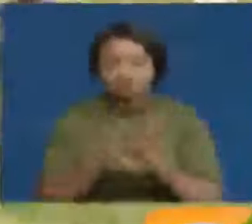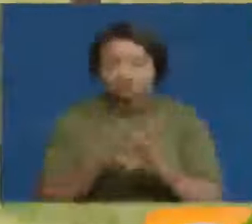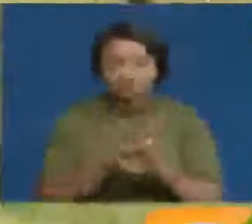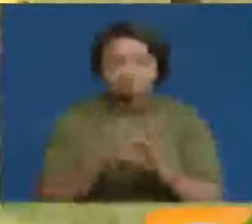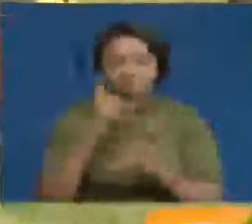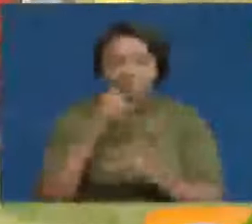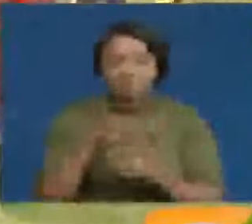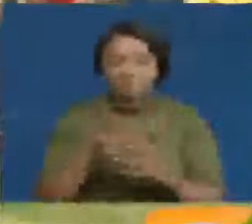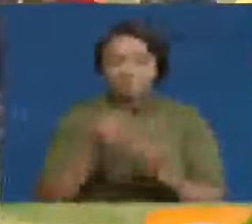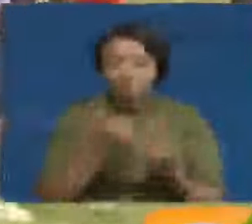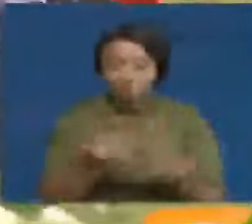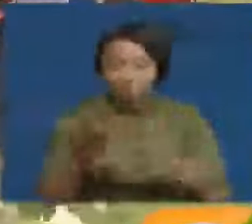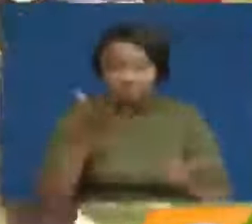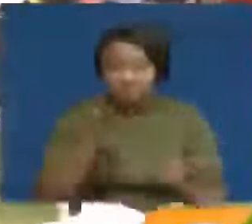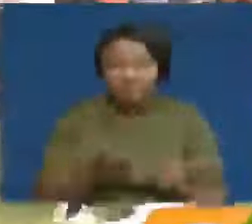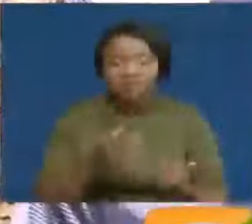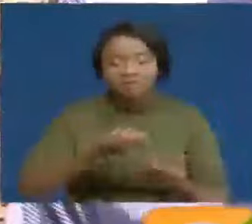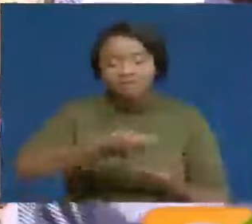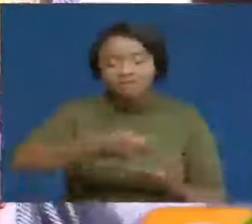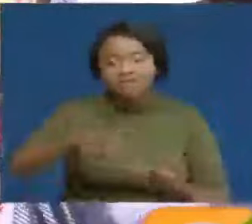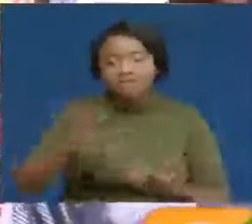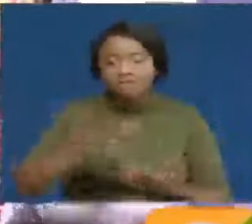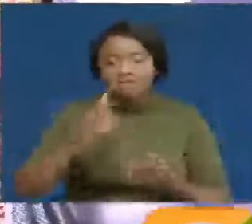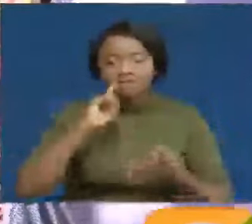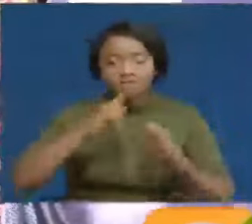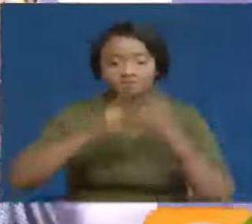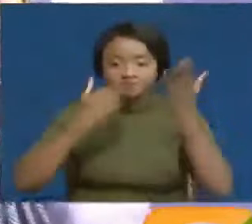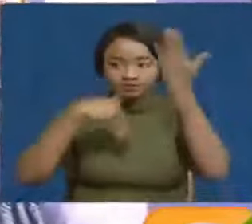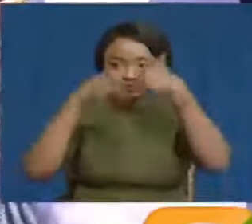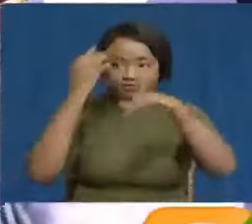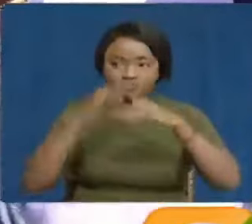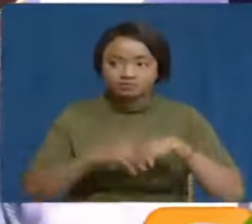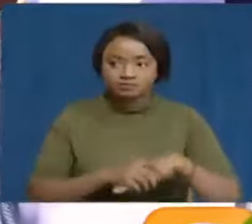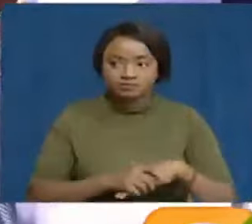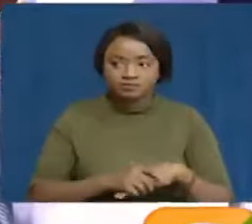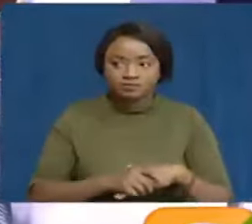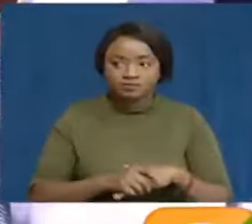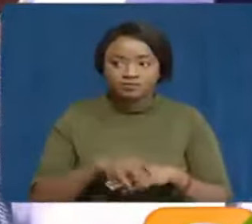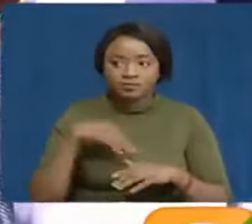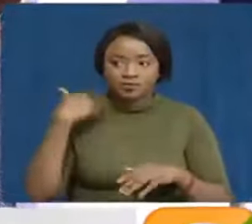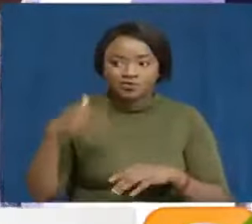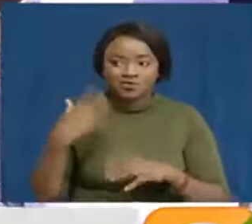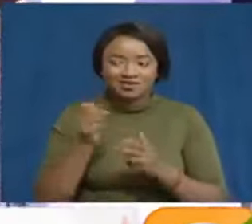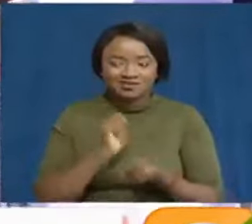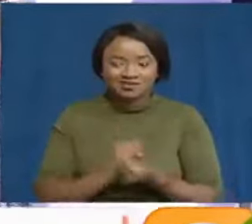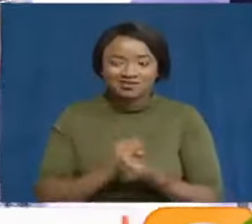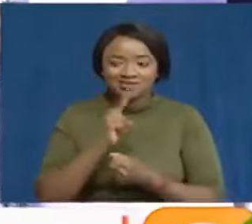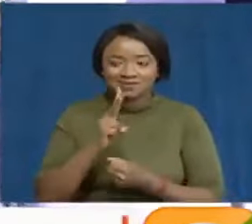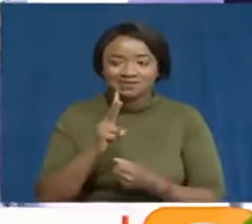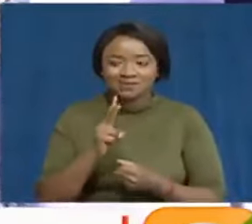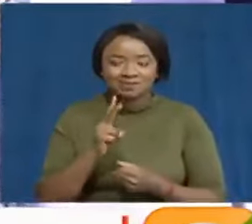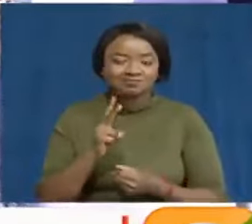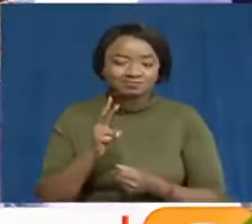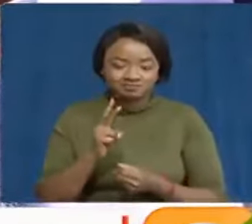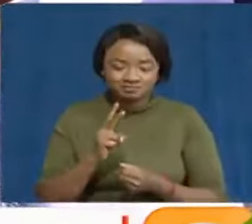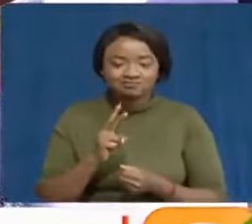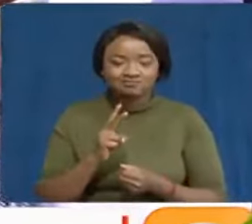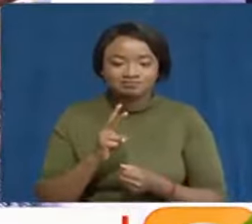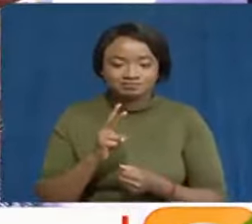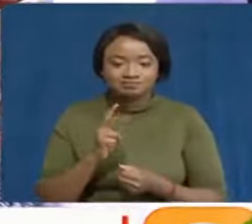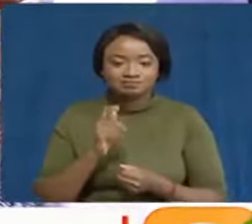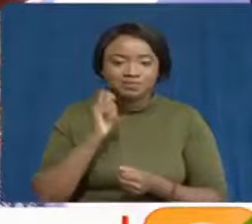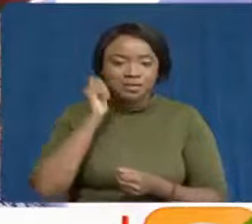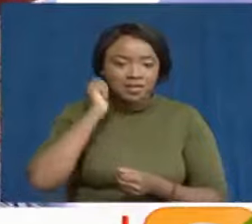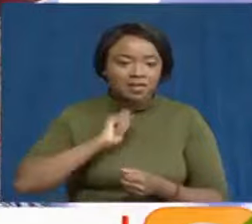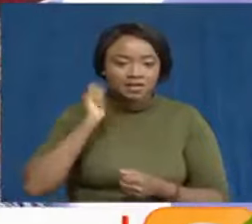hadi watakapomaliza vyuo vikuu. December Kalenjin wanapenda kupeleka watoto Dohara. Sasa nimepindua